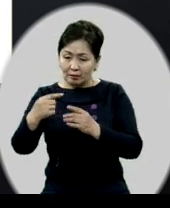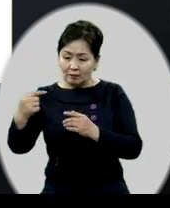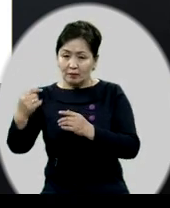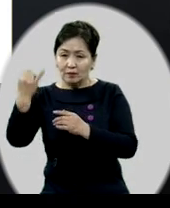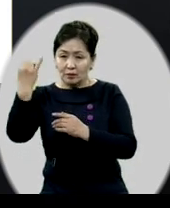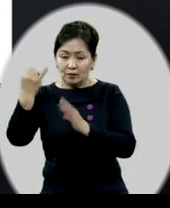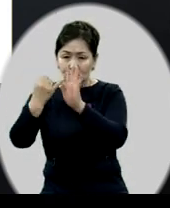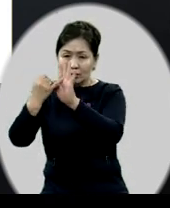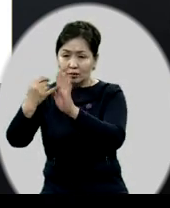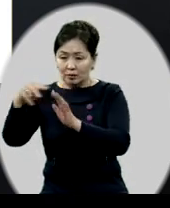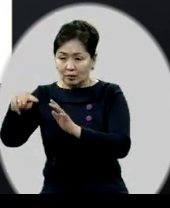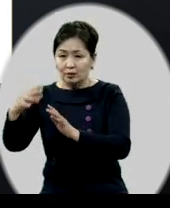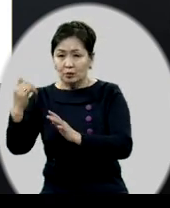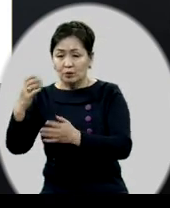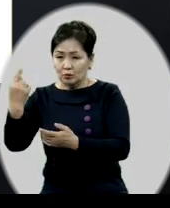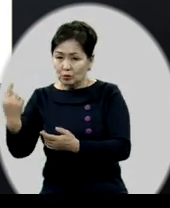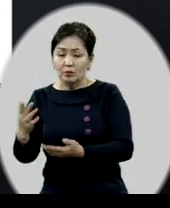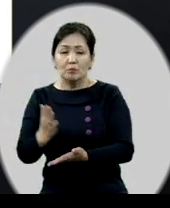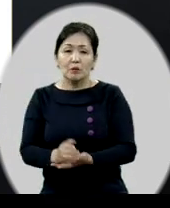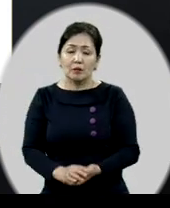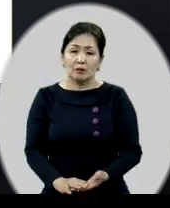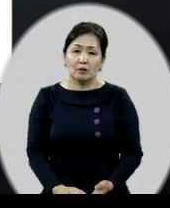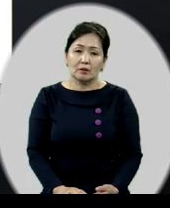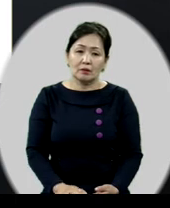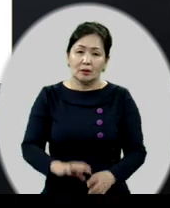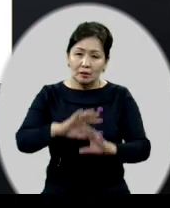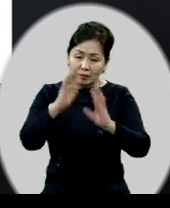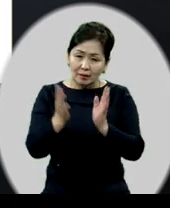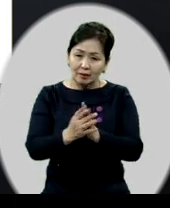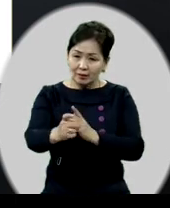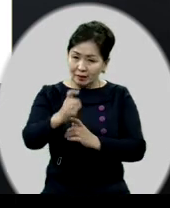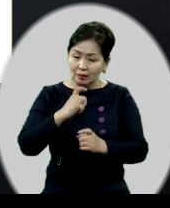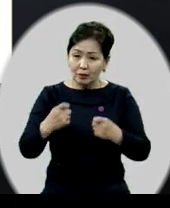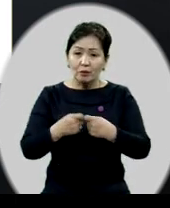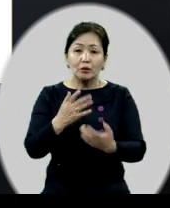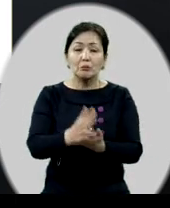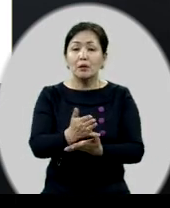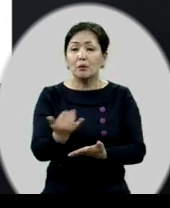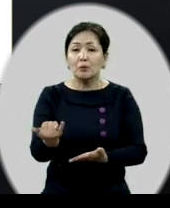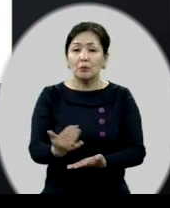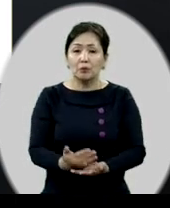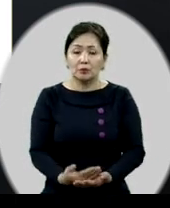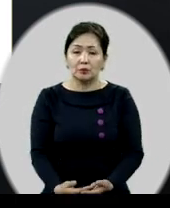1/6 литр ус нь үлдсэн байна. Та нарын хариутаа тохирч байна уу?